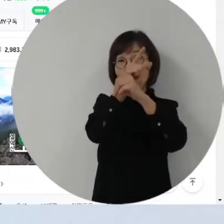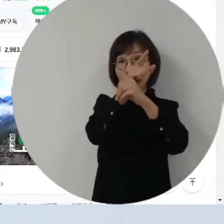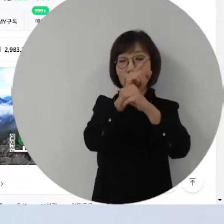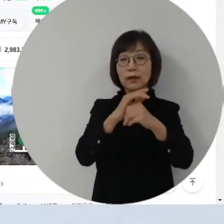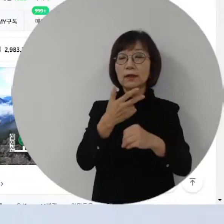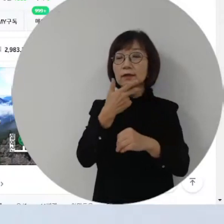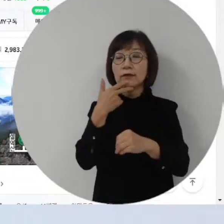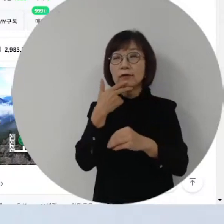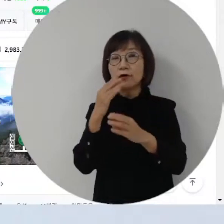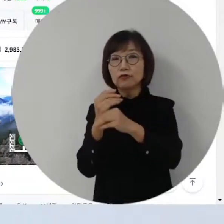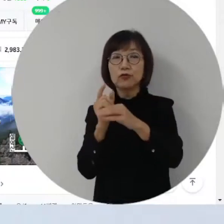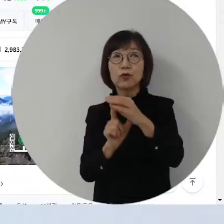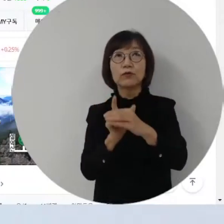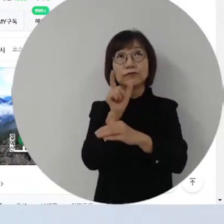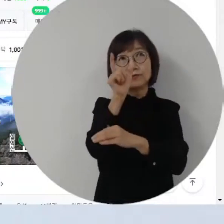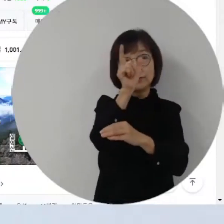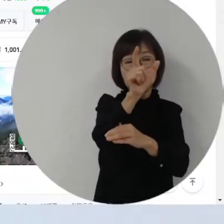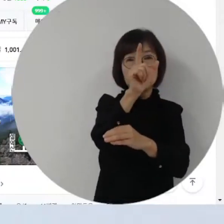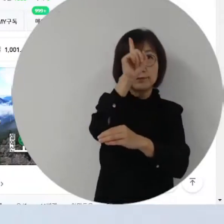이동되어집니다.